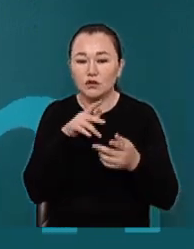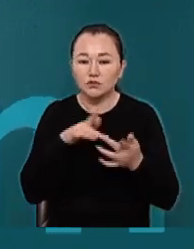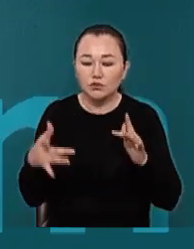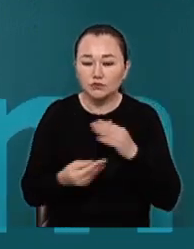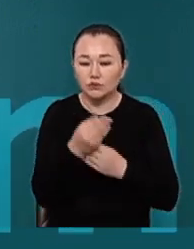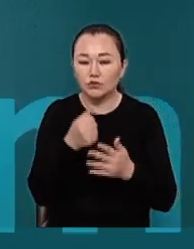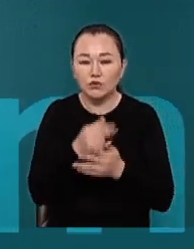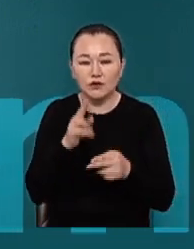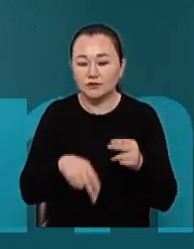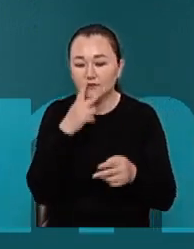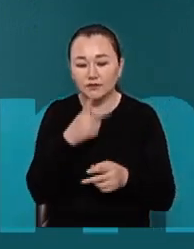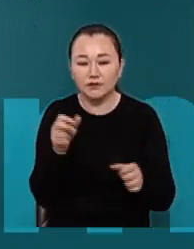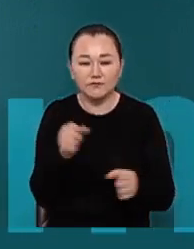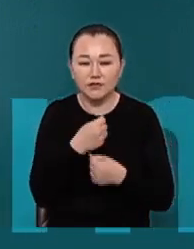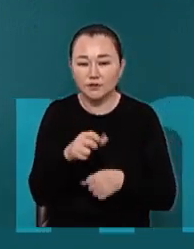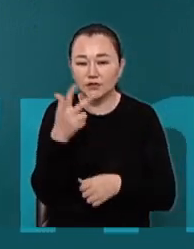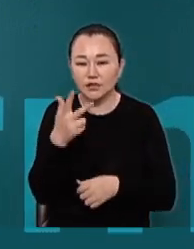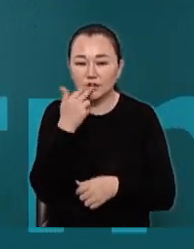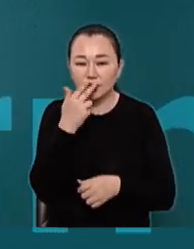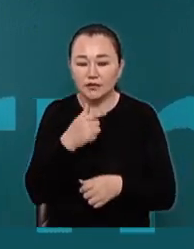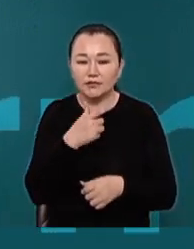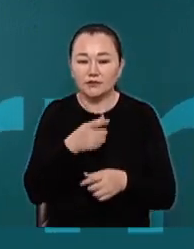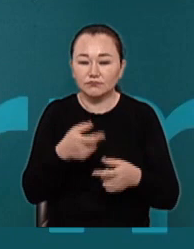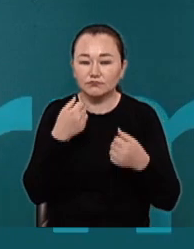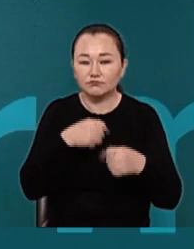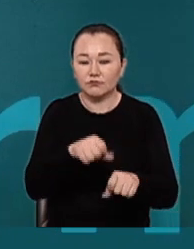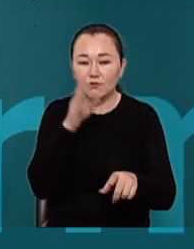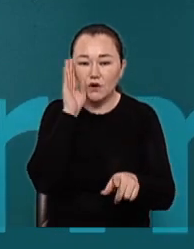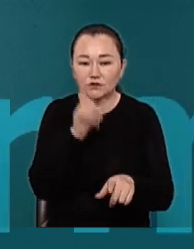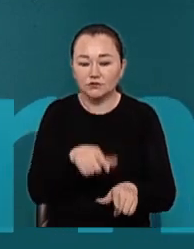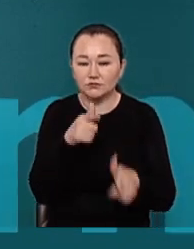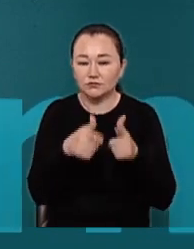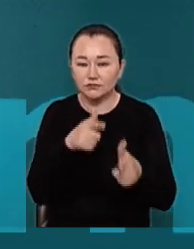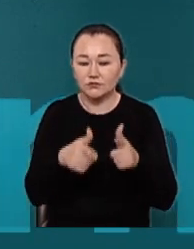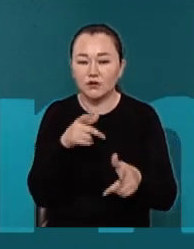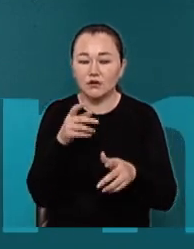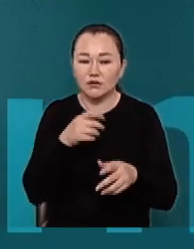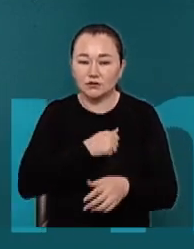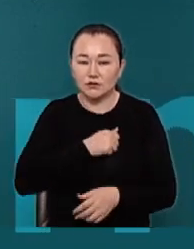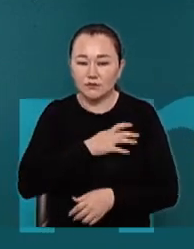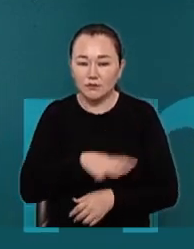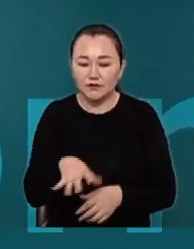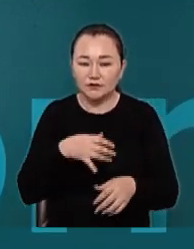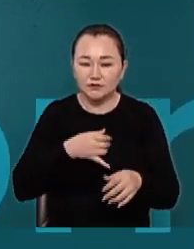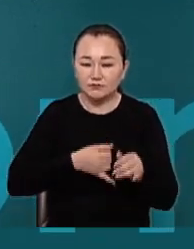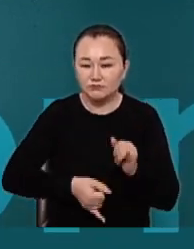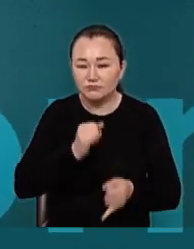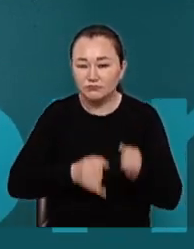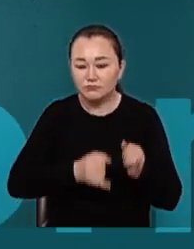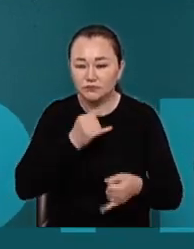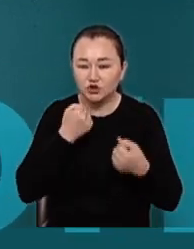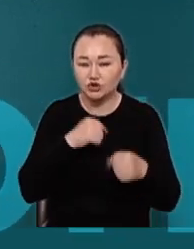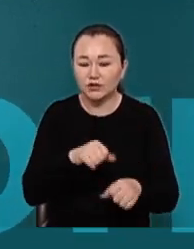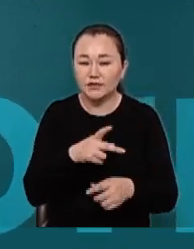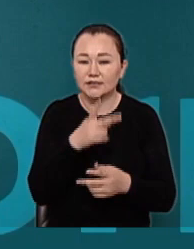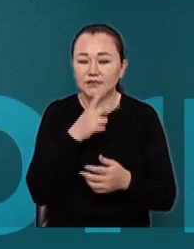соңына дейін көру мүмкін емес. 3 жасөспірім өздері жәбір көрсеткен баланы балағаттап, кезек-кезек аяусыз тепкілеп жатыр. Қорғануға